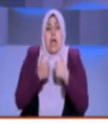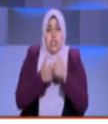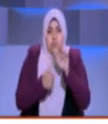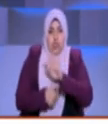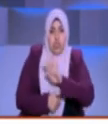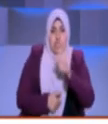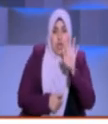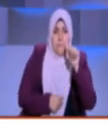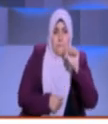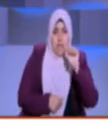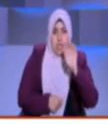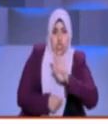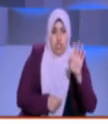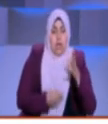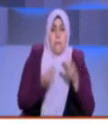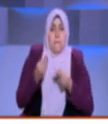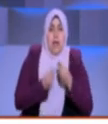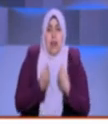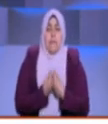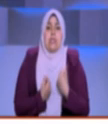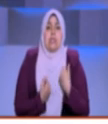اليوم، أعلن أنه سيطالب اليوم في البرلمان